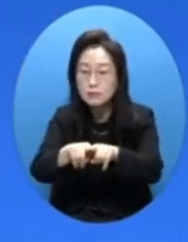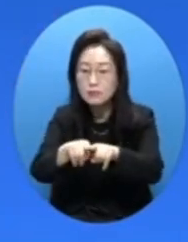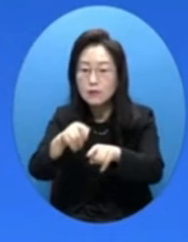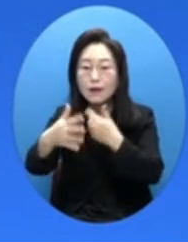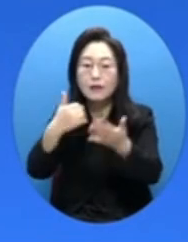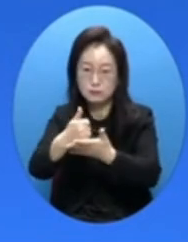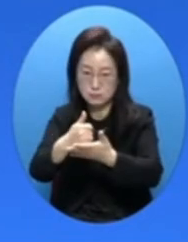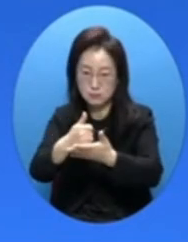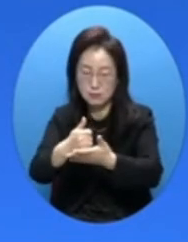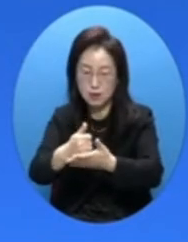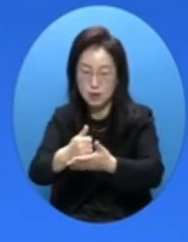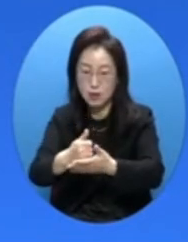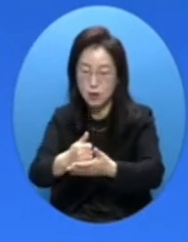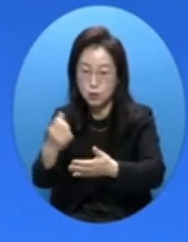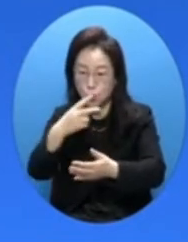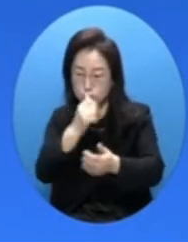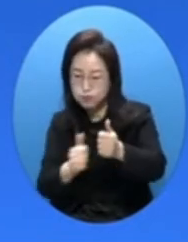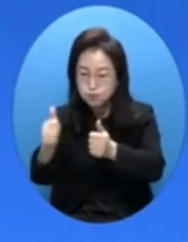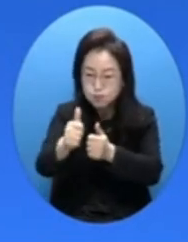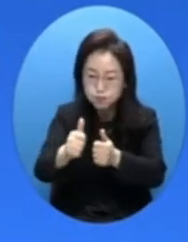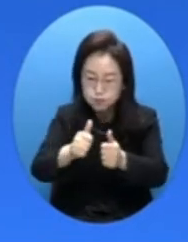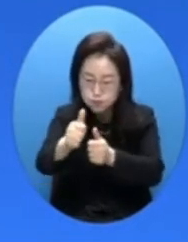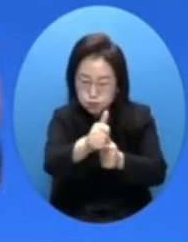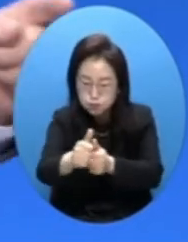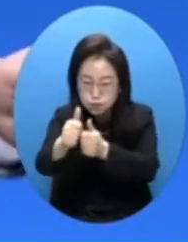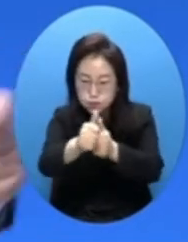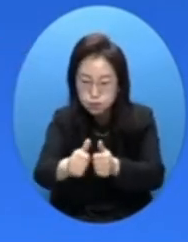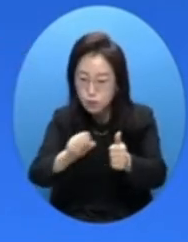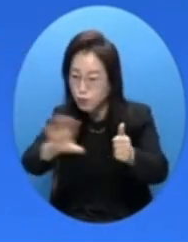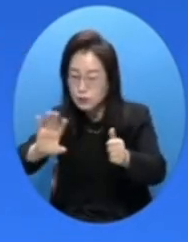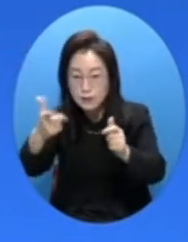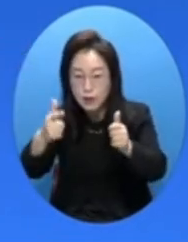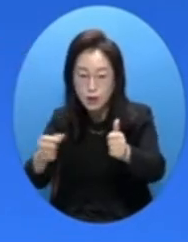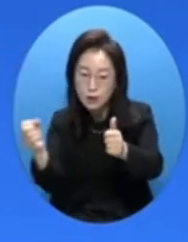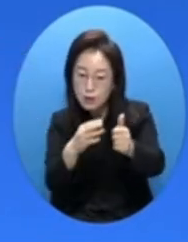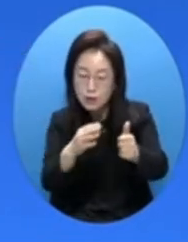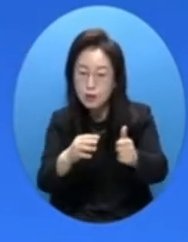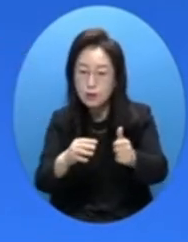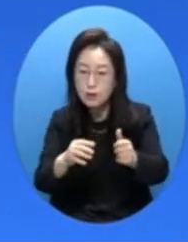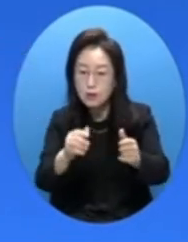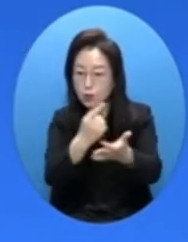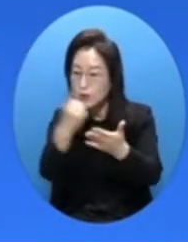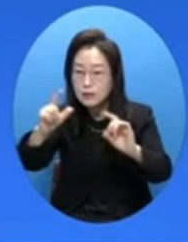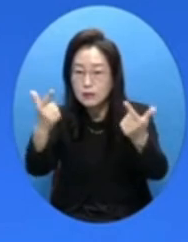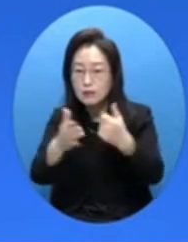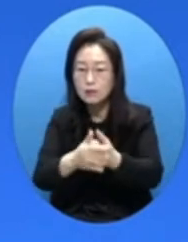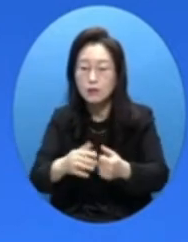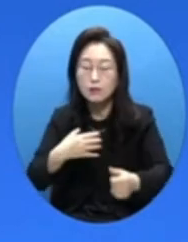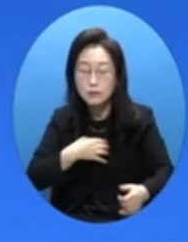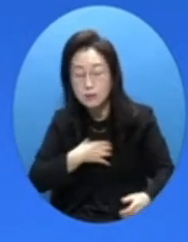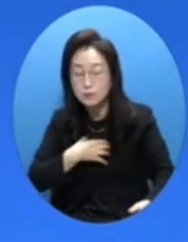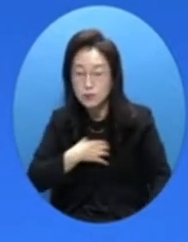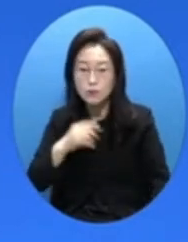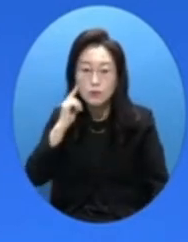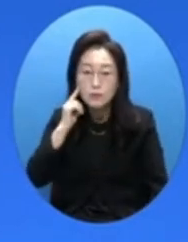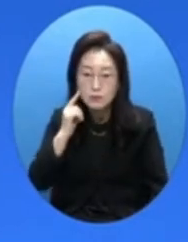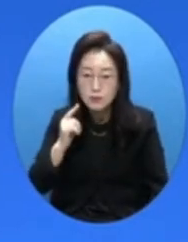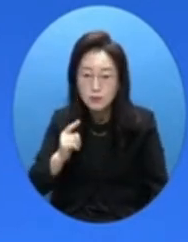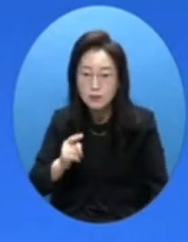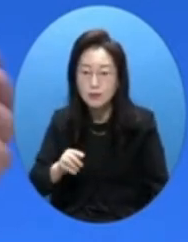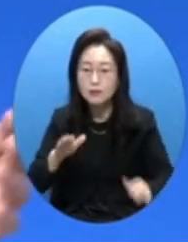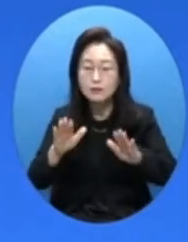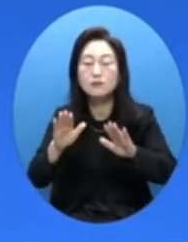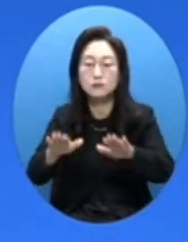우리 앞서가시고 우리를 버리지 않으시고 떠나지 않으시는데 왜 두려워하십니까? 왜 염려하십니까? 왜 앞으로 이날 어떤 일이